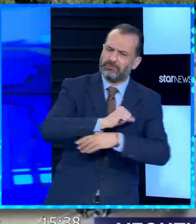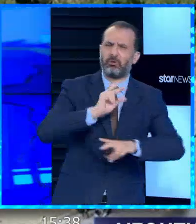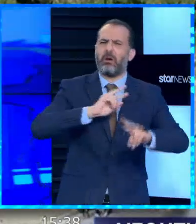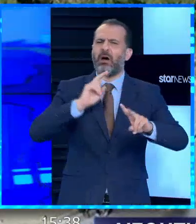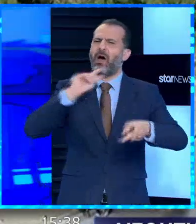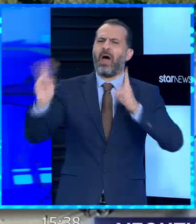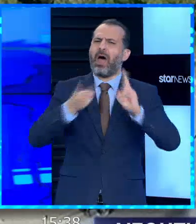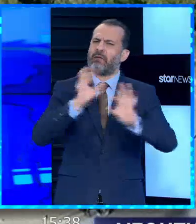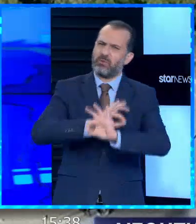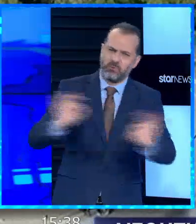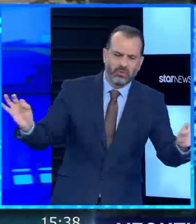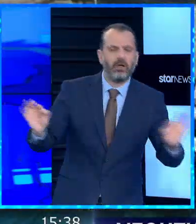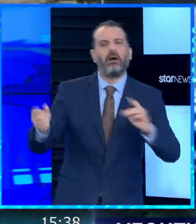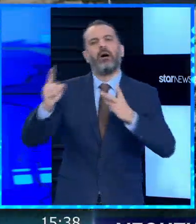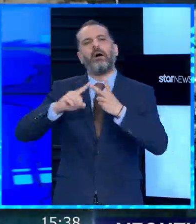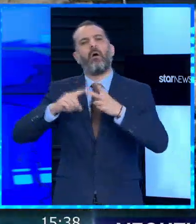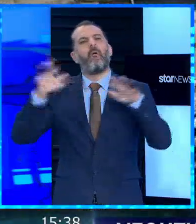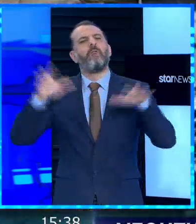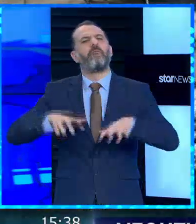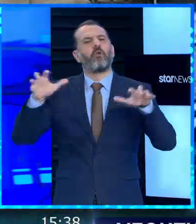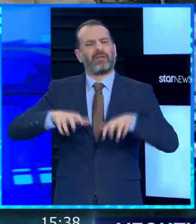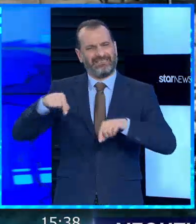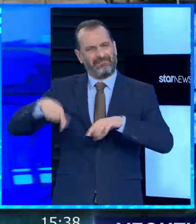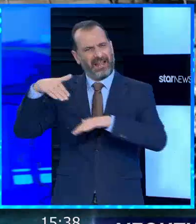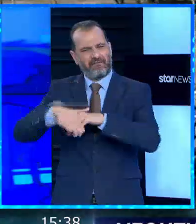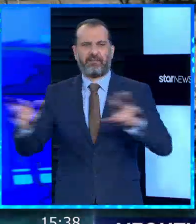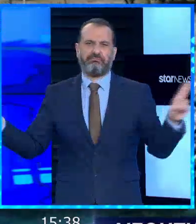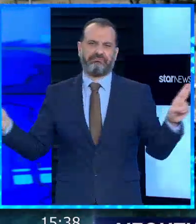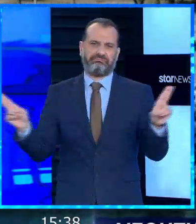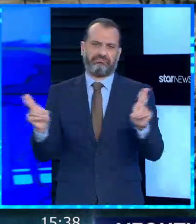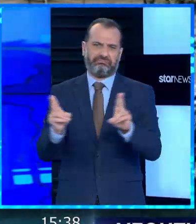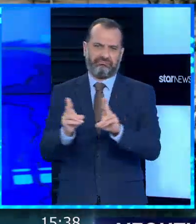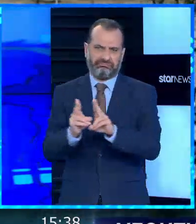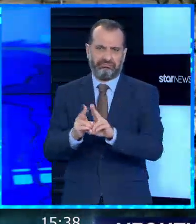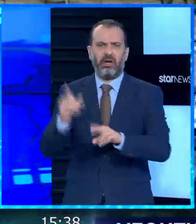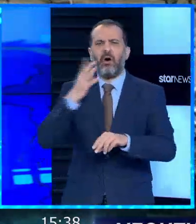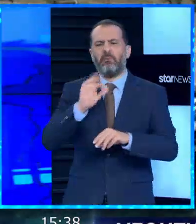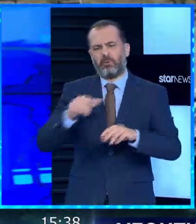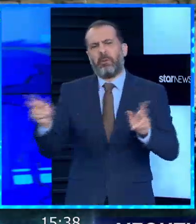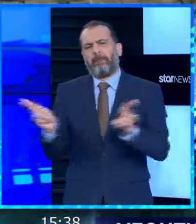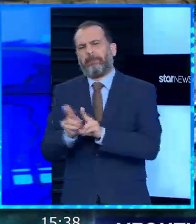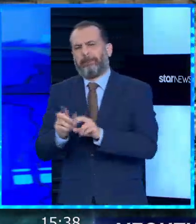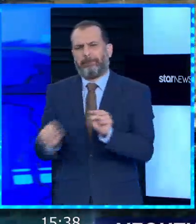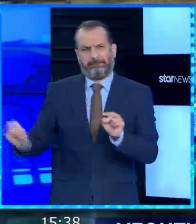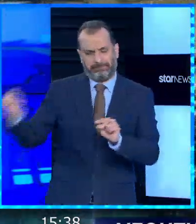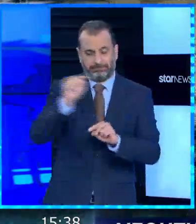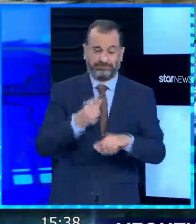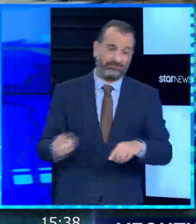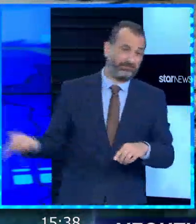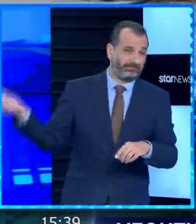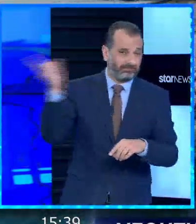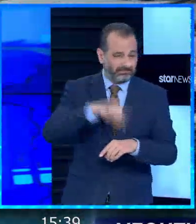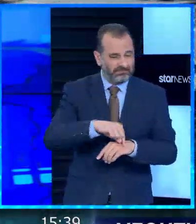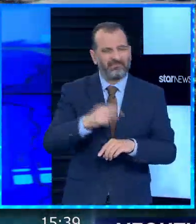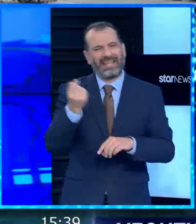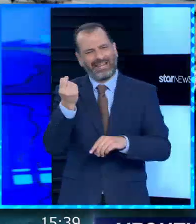θα σταματήσουν και οι βροχές κατά τη διάρκεια της νύχτας θα περιοριστούν στα 12.30 οι σημερινές. Τώρα για αύριο βέβαια κάποια